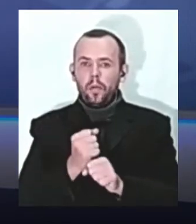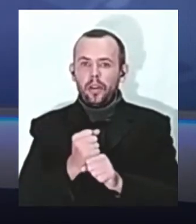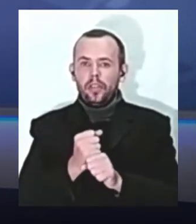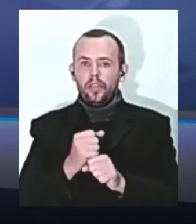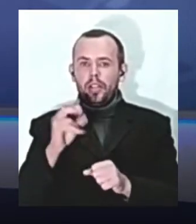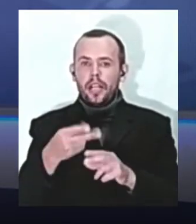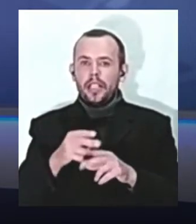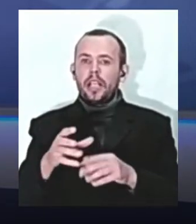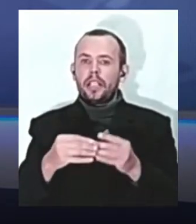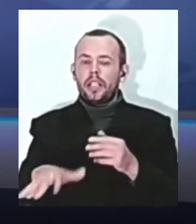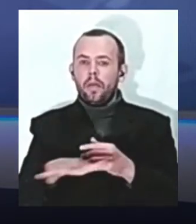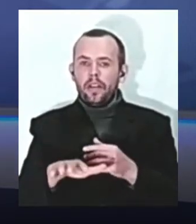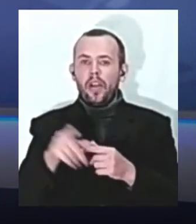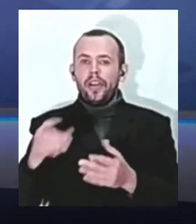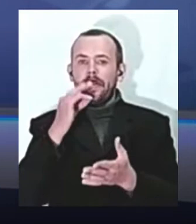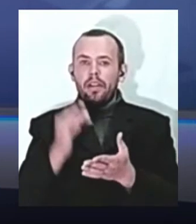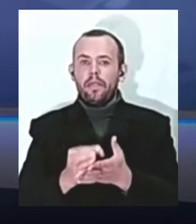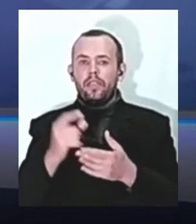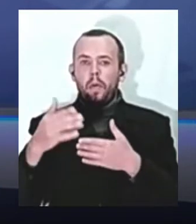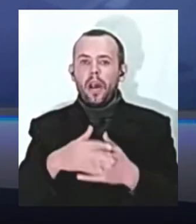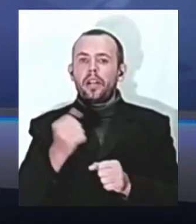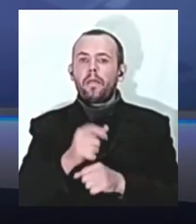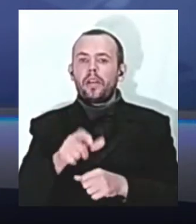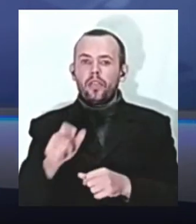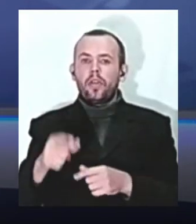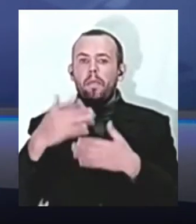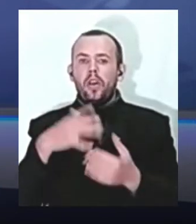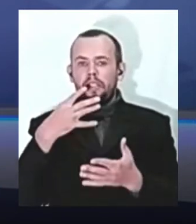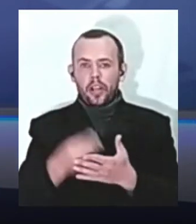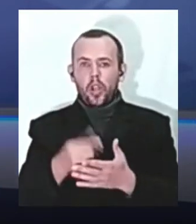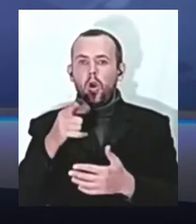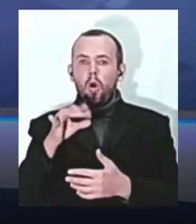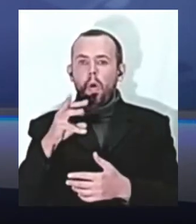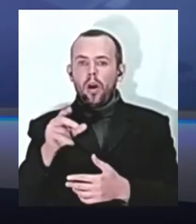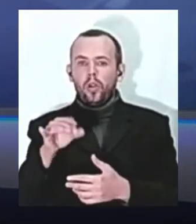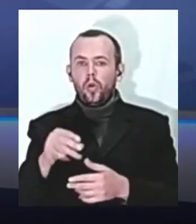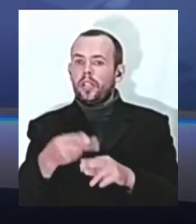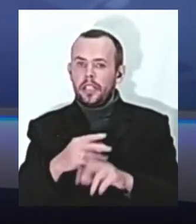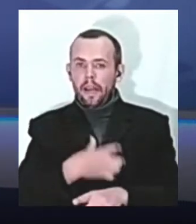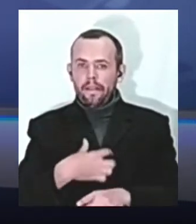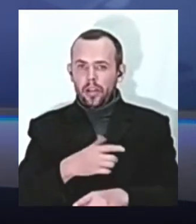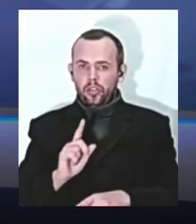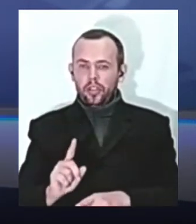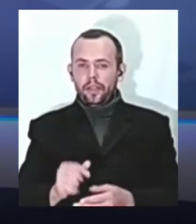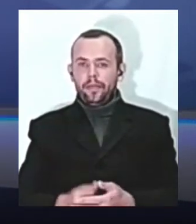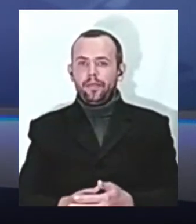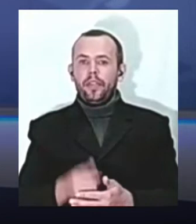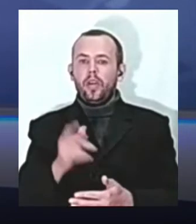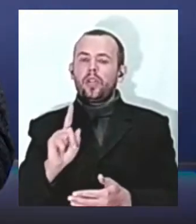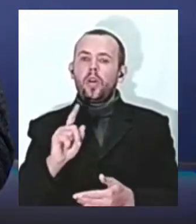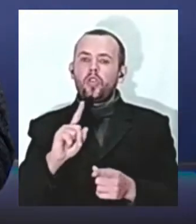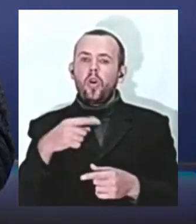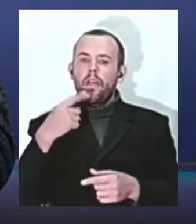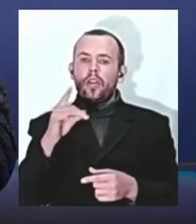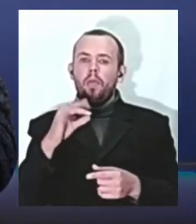їх відповідальності перед працівниками, перед своєю громадою. Оце важливо. Ну, до речі, якщо говорити про конкретні приклади, чи